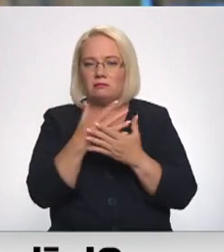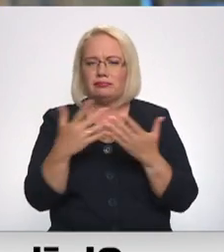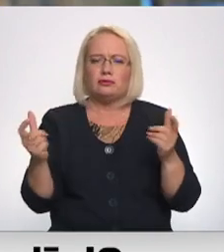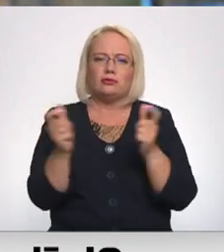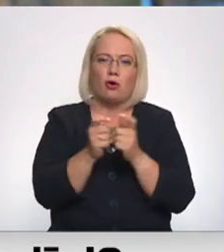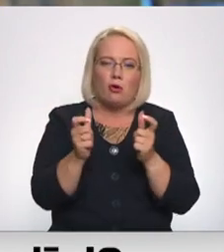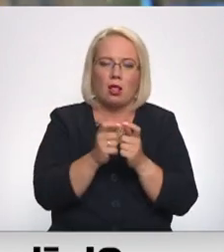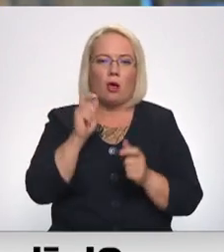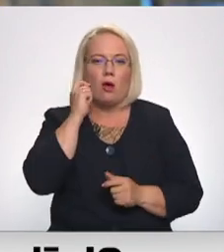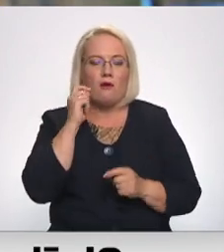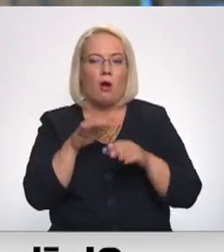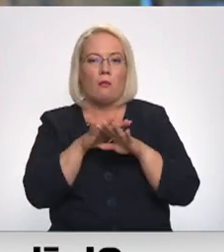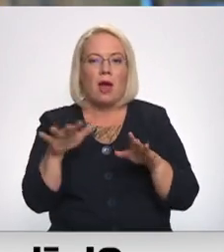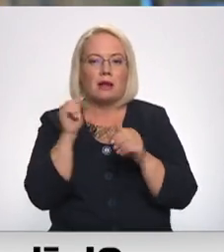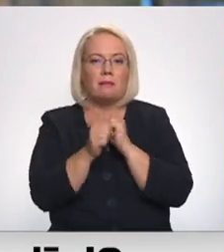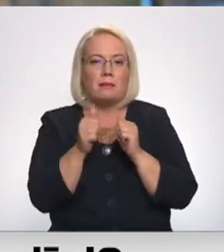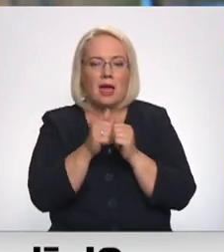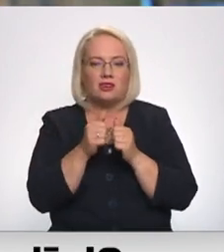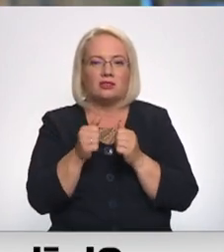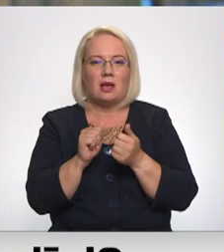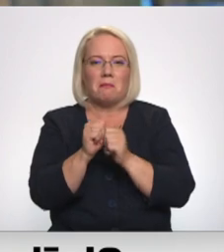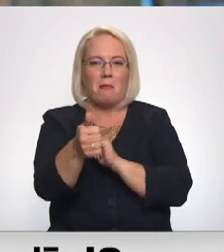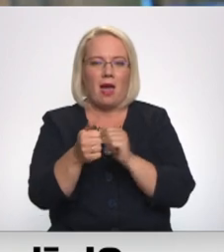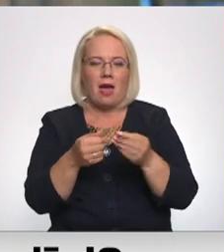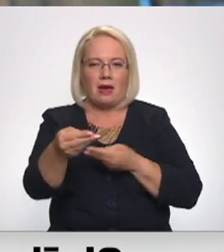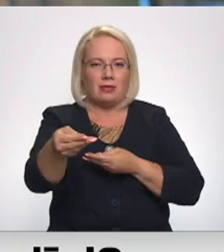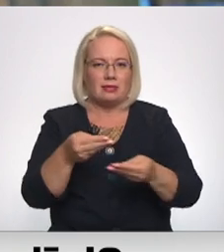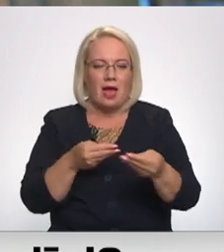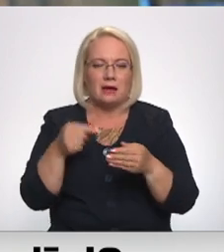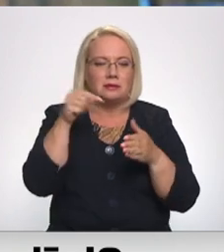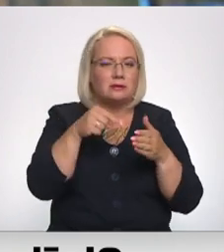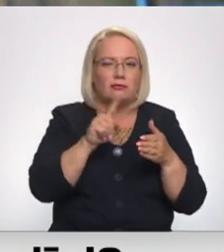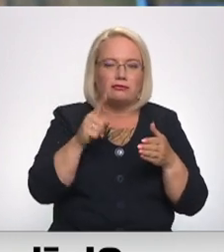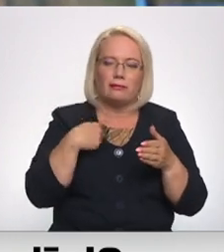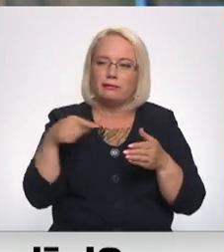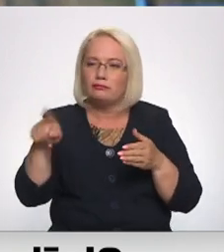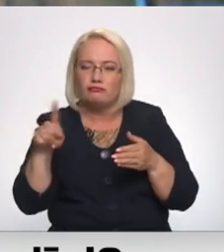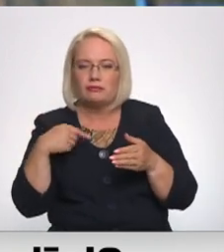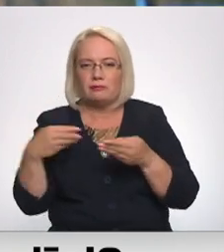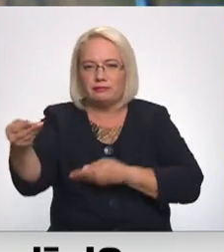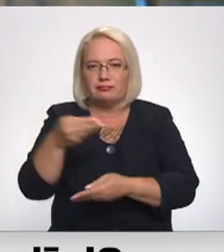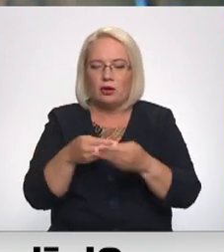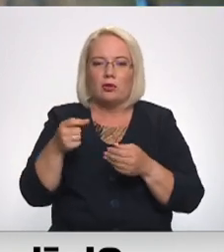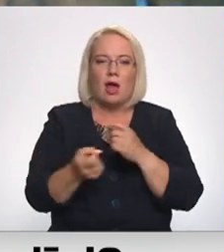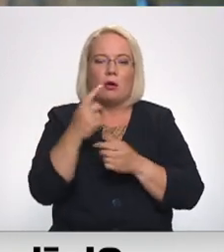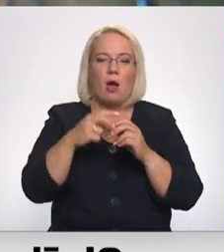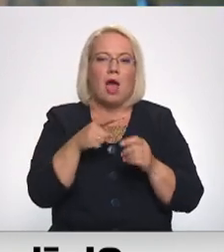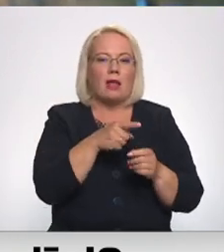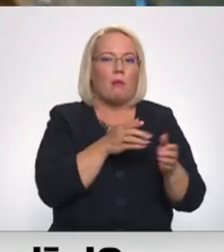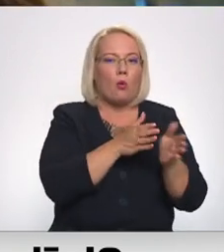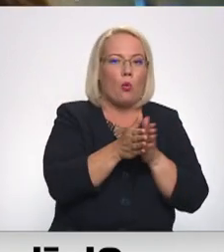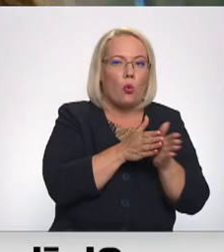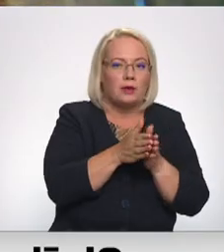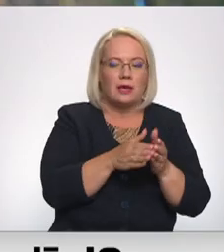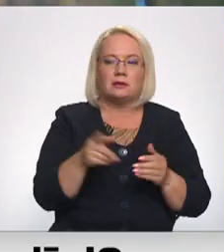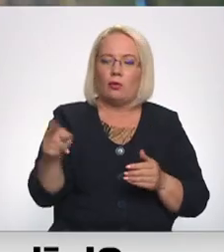un konfekts. Un bērni ļoti bieži savā starpā mainās ar pusdienu kastīšu saturu. Un tad rodas tā problēma. Tas, kuram ir ielikts gurķis, tas